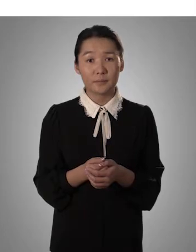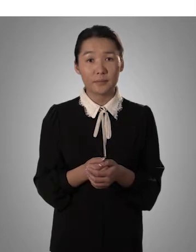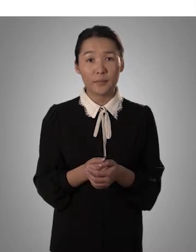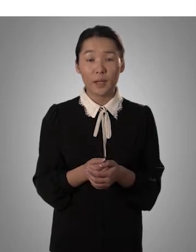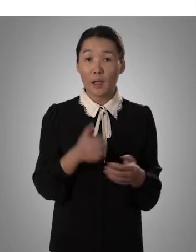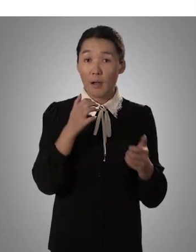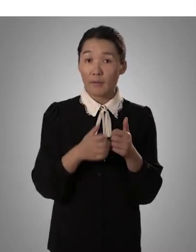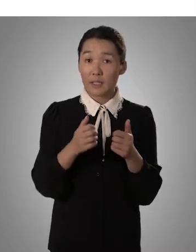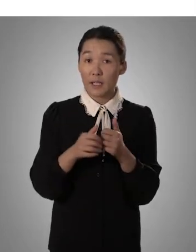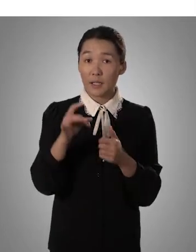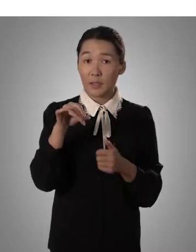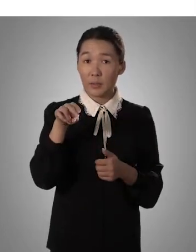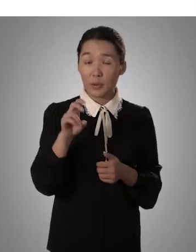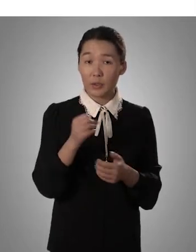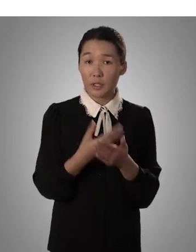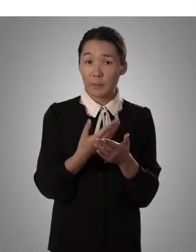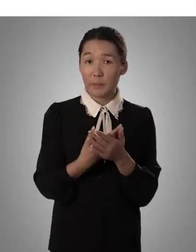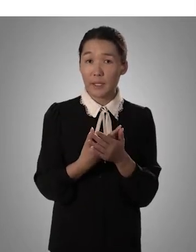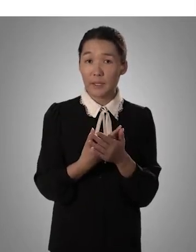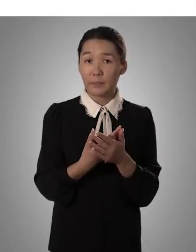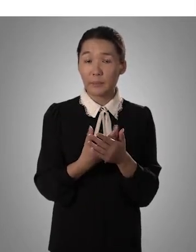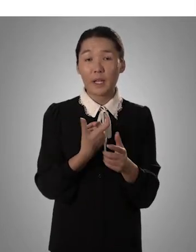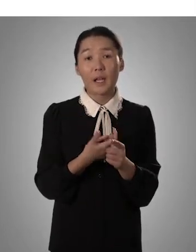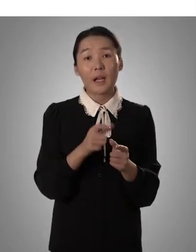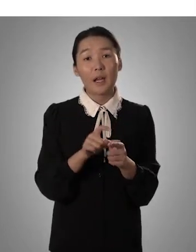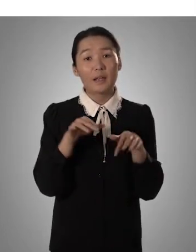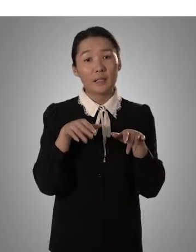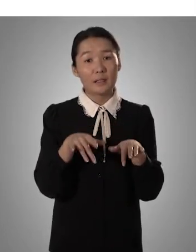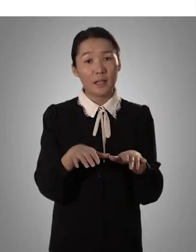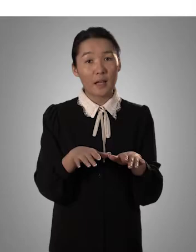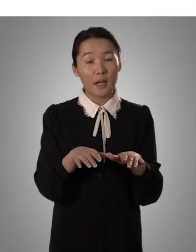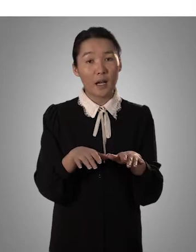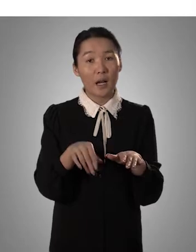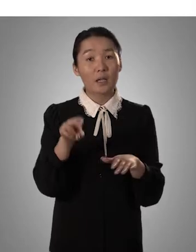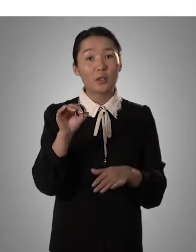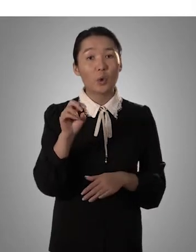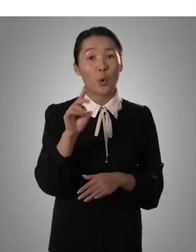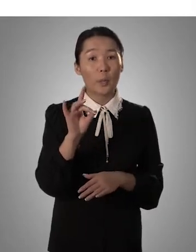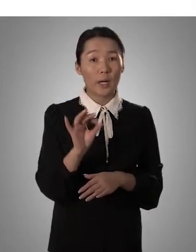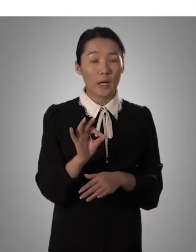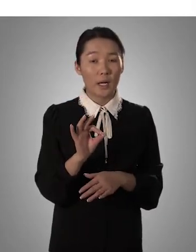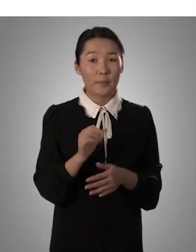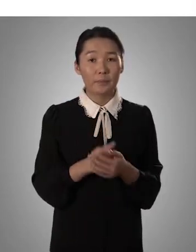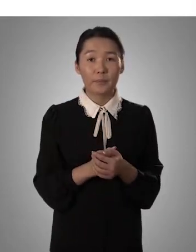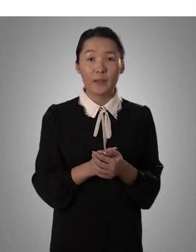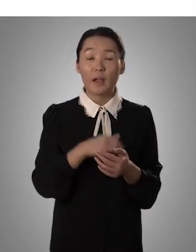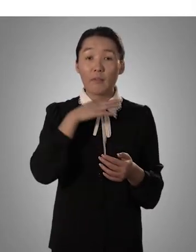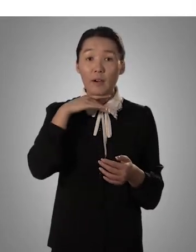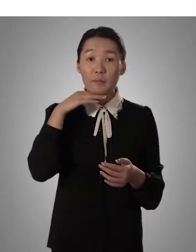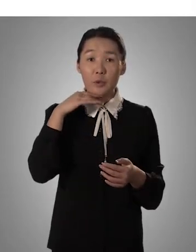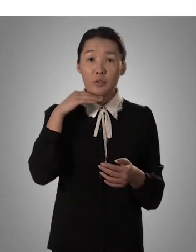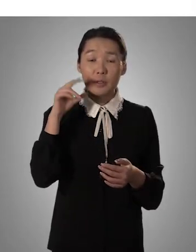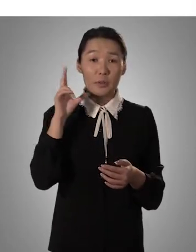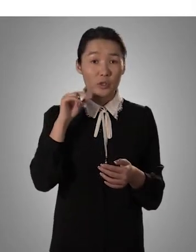среднем роде например это дело добр а во множественном